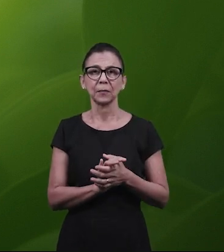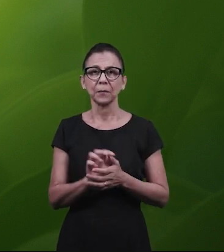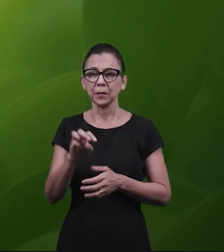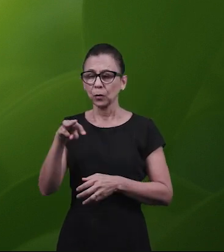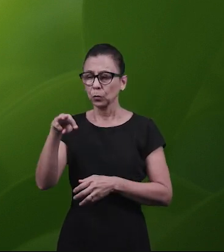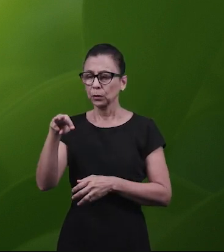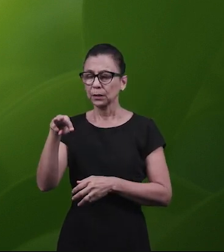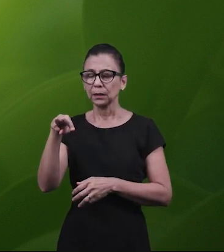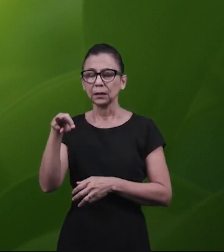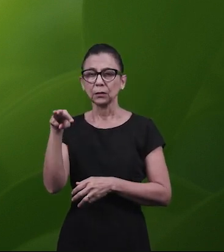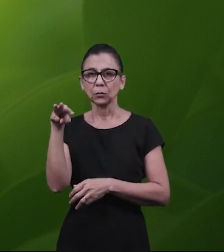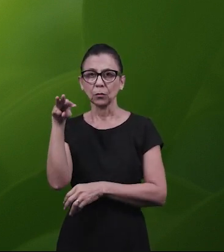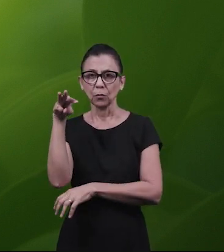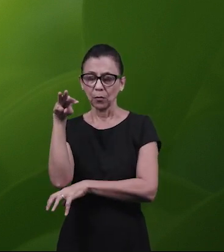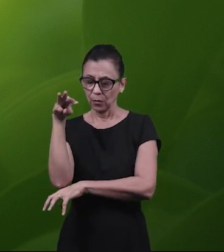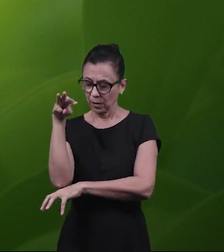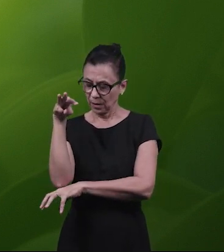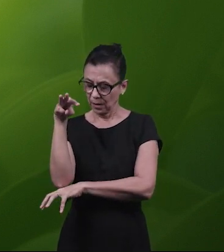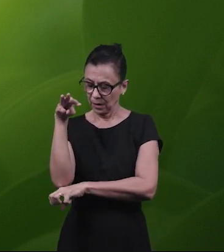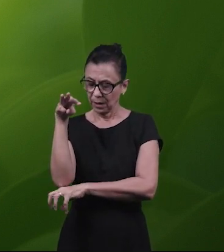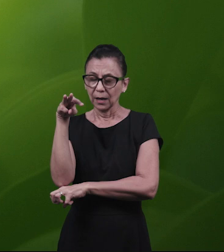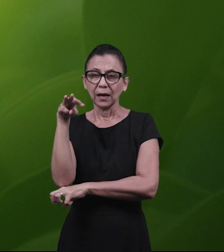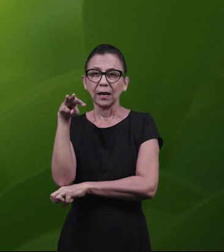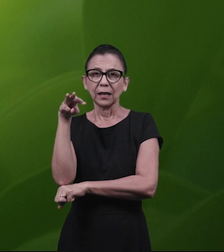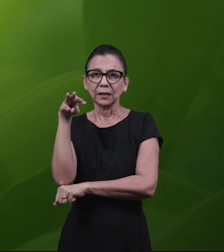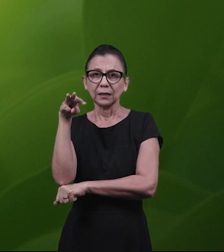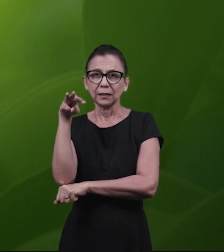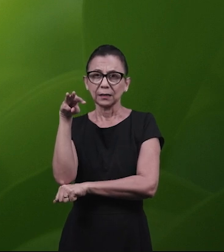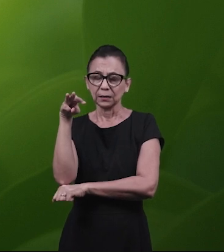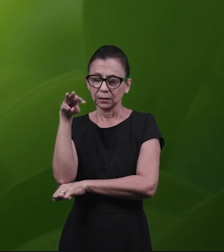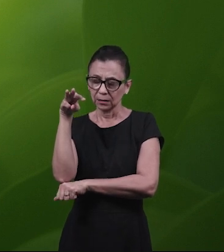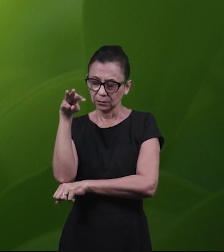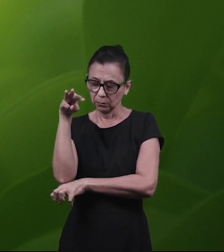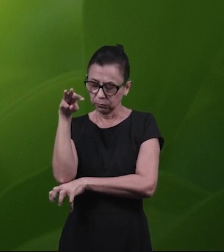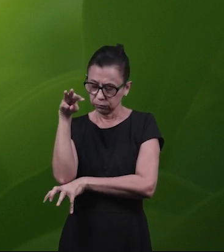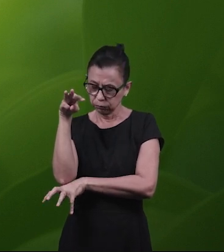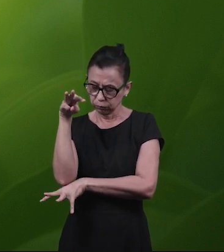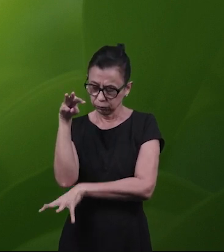ne va pas loin. Nous pouvons dire que